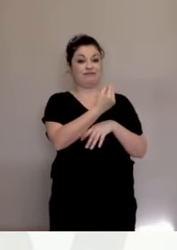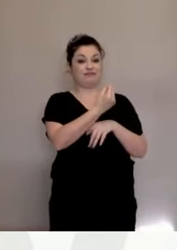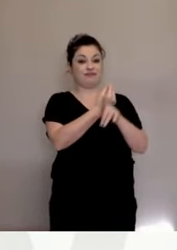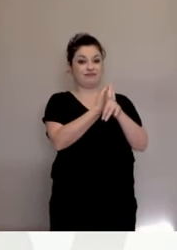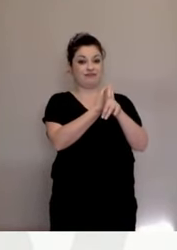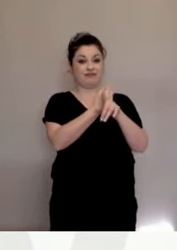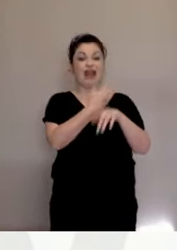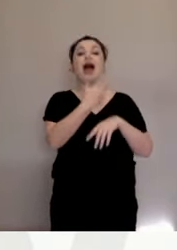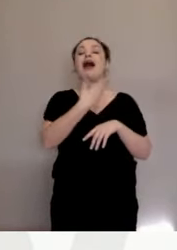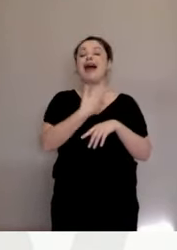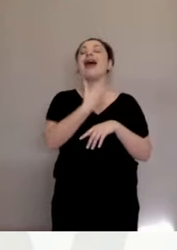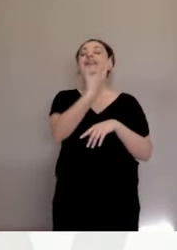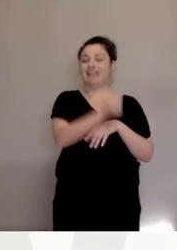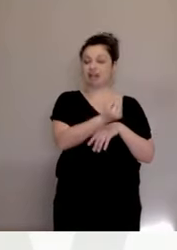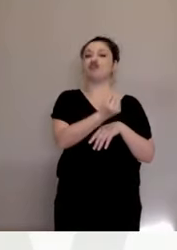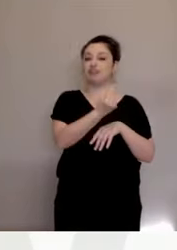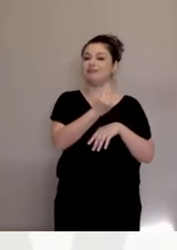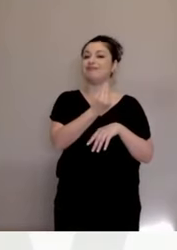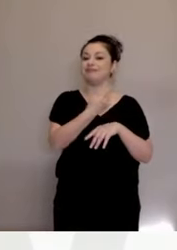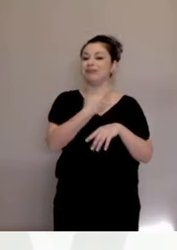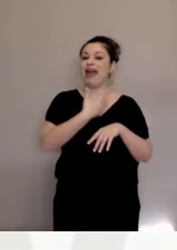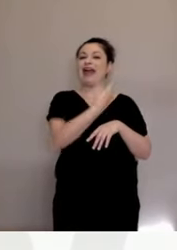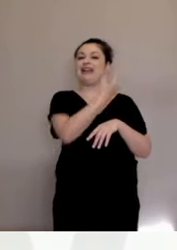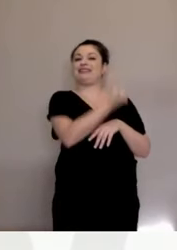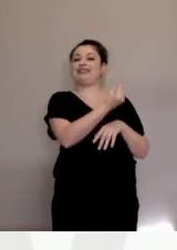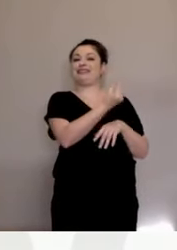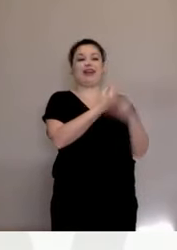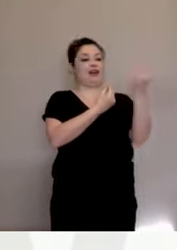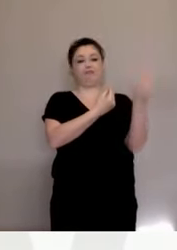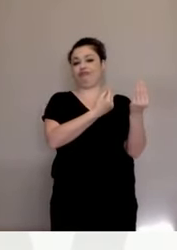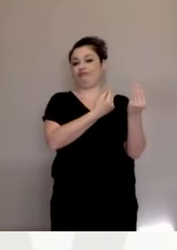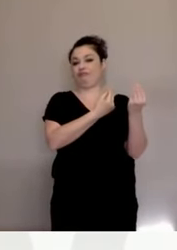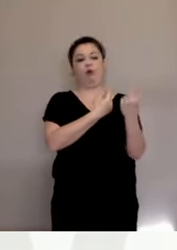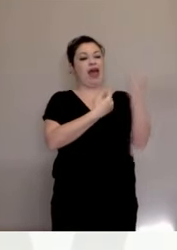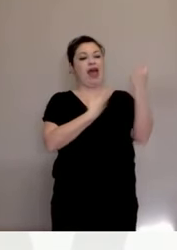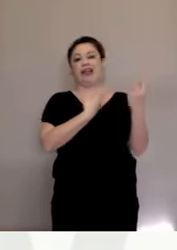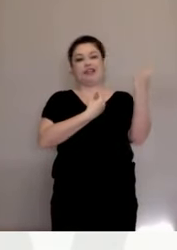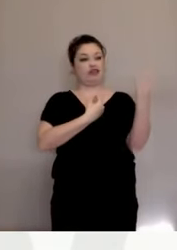Esserci. Esserci. E allora co-esserci.